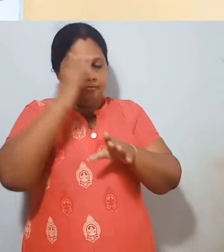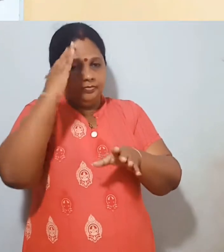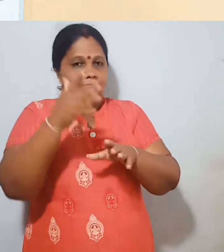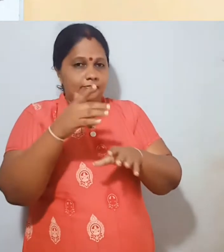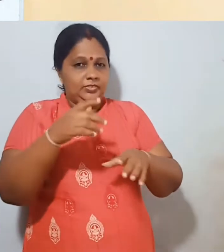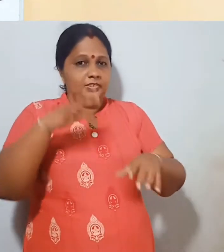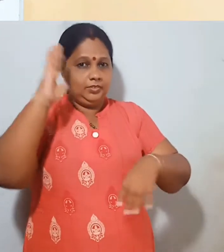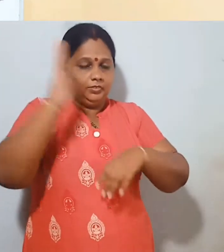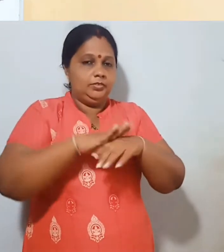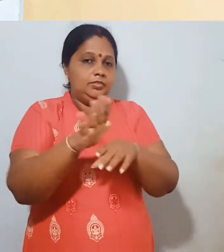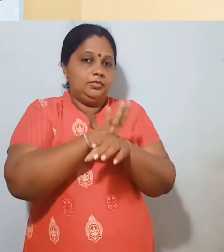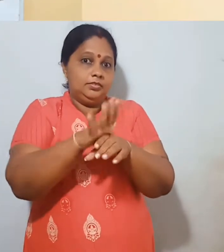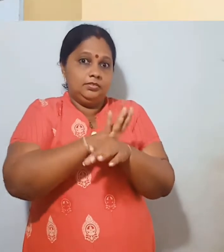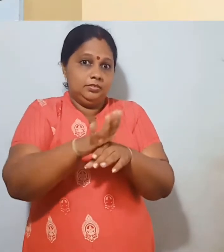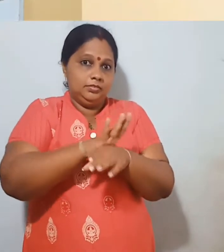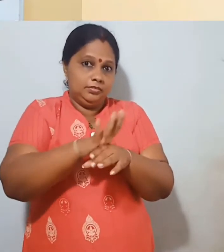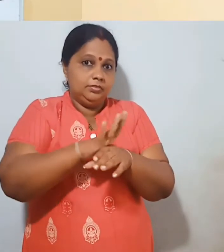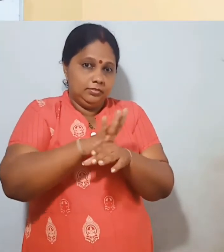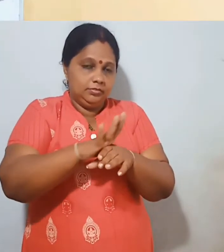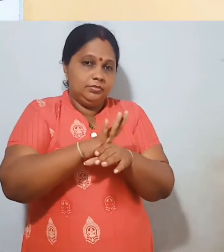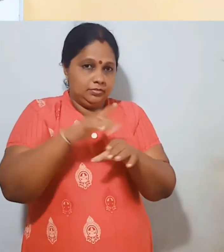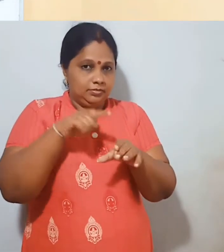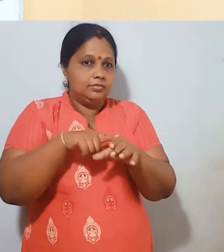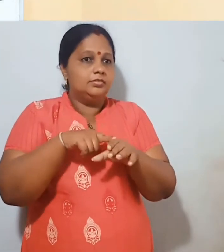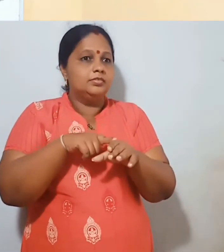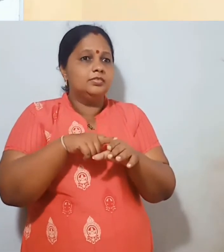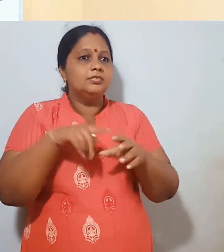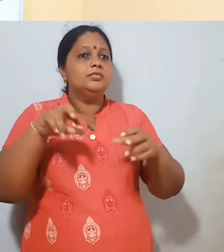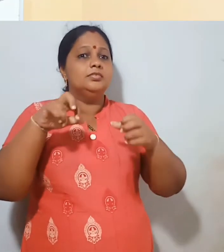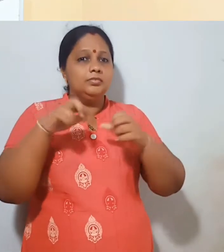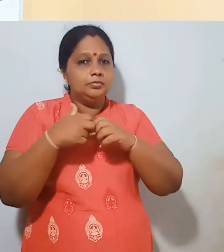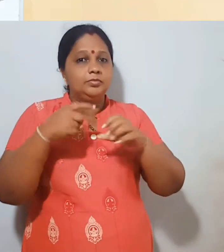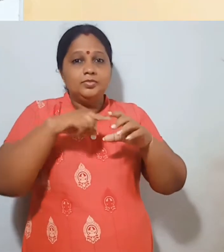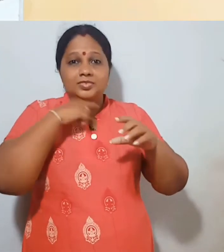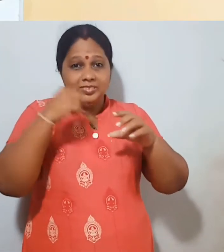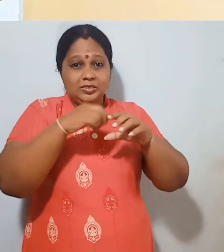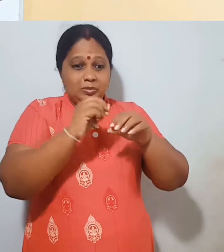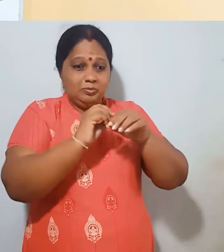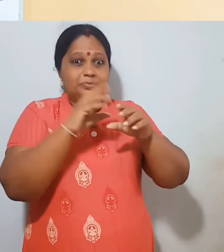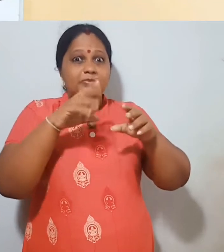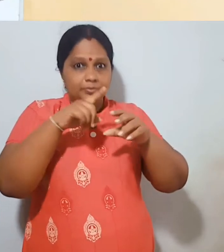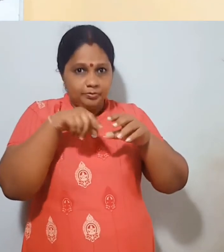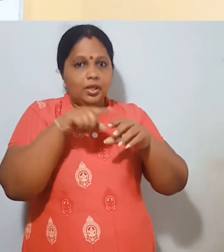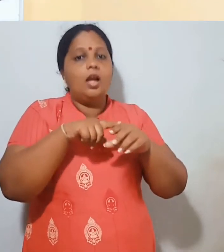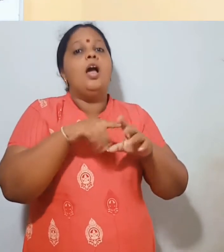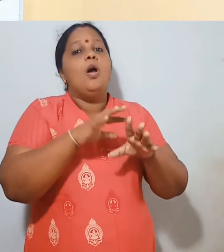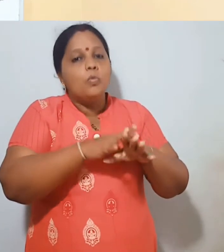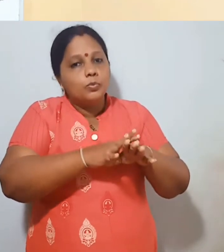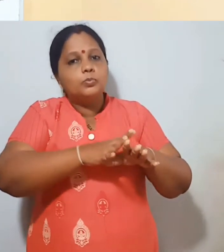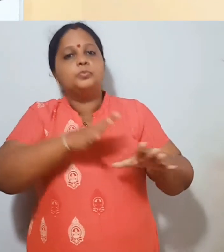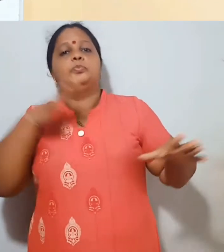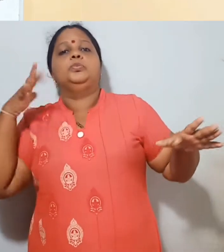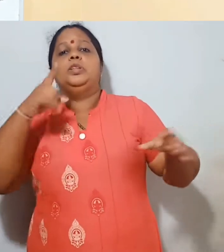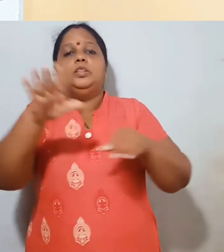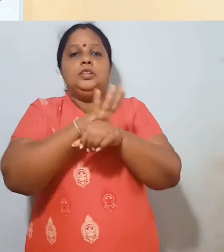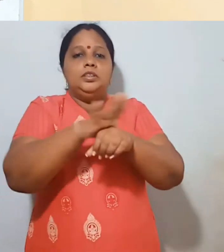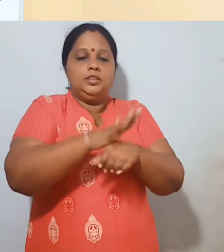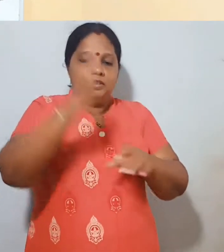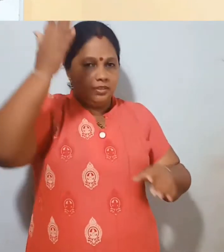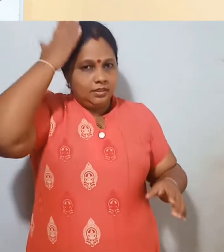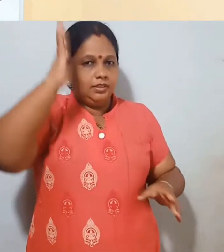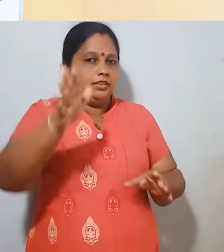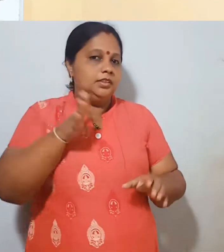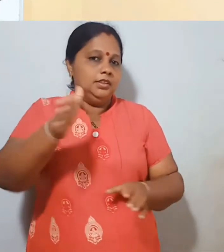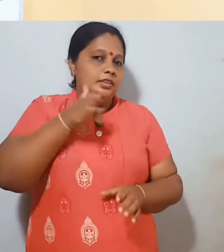என்ன பாதிப்பால அந்த விஷயம் நடக்குதோ அந்த பாதிப்பு இன்னும் கூடும். அதால உறைஞ்சக்கூடாது. ரைட்?